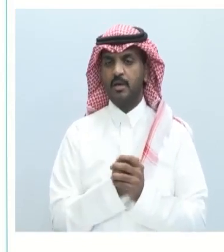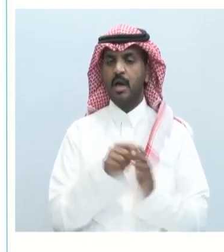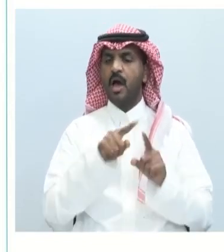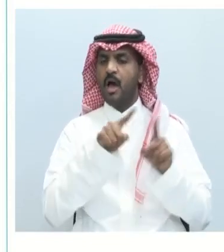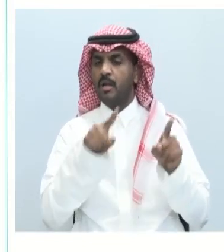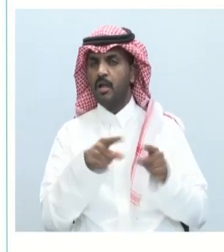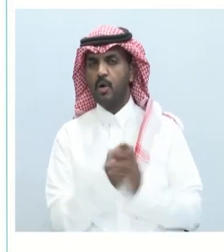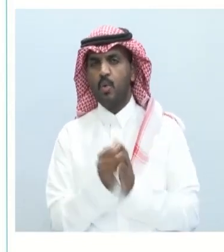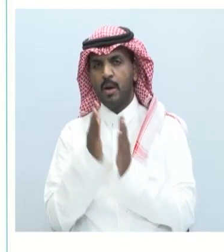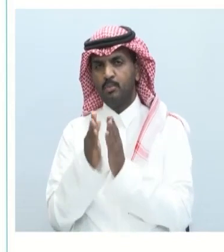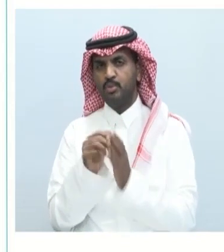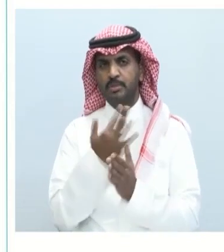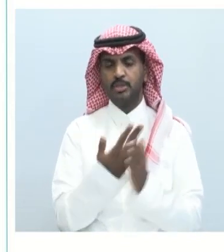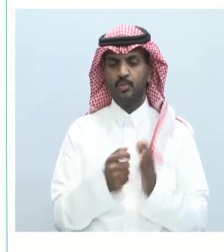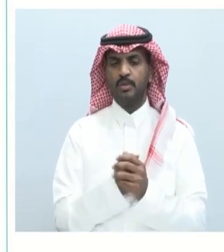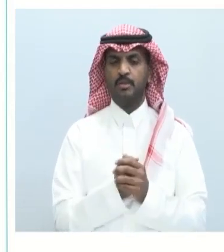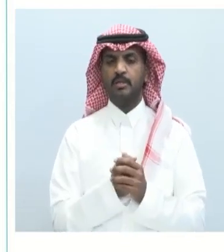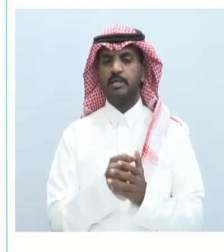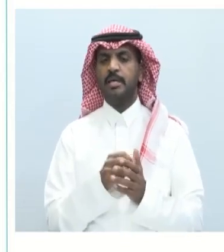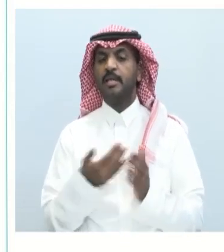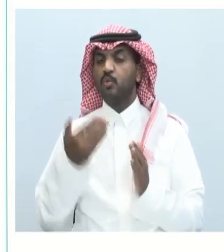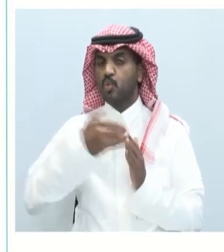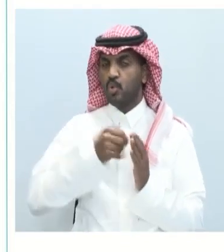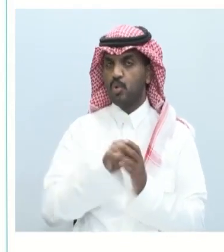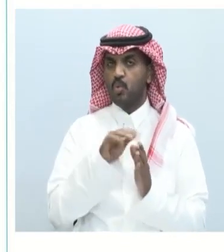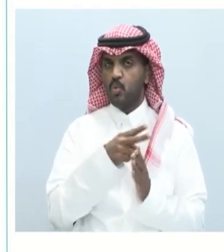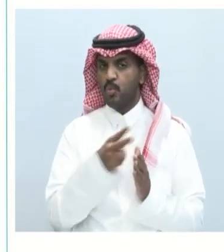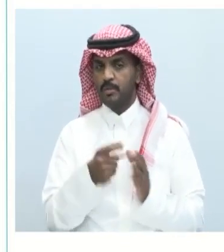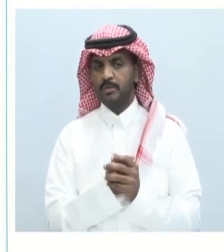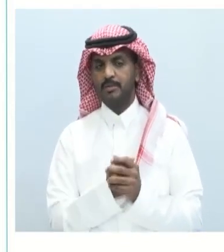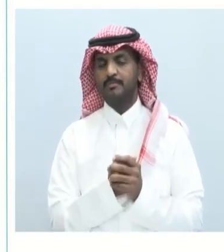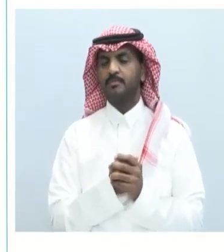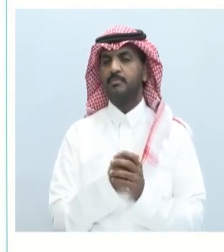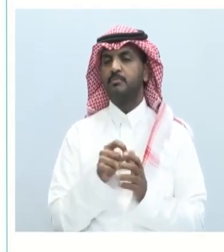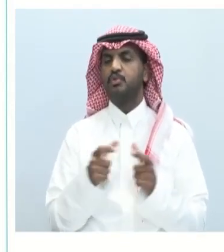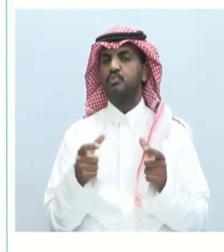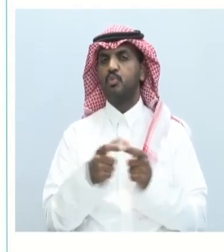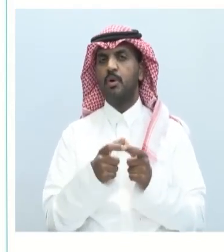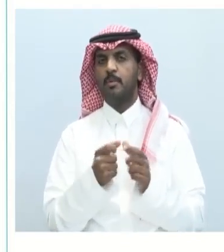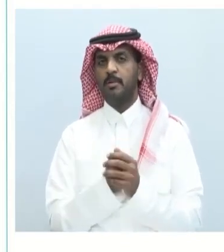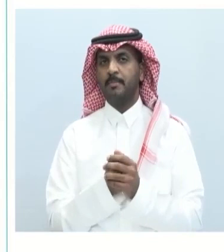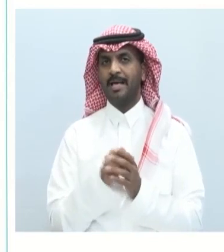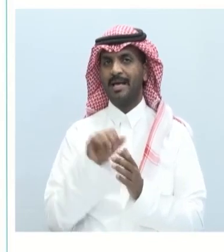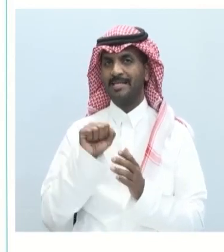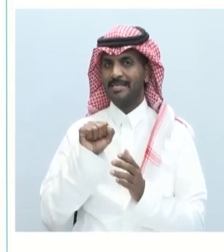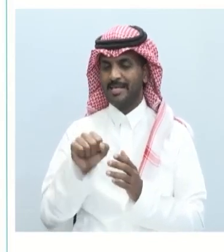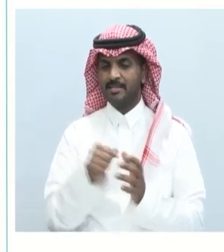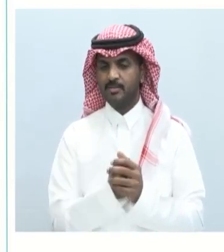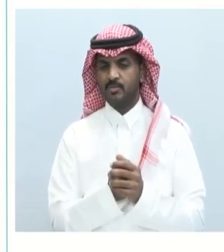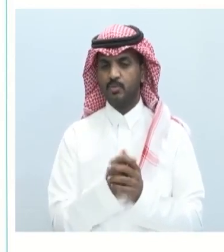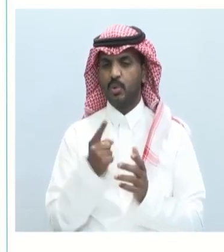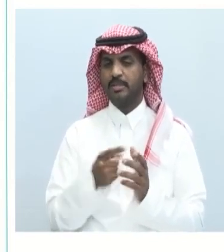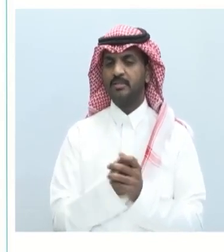او عمود من الجدول يحتوي كل نوع بيانات على مجموعه معينه من الخصائص تحدد كيفيه تخزين البيانات